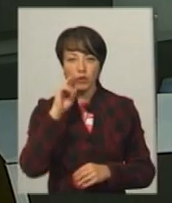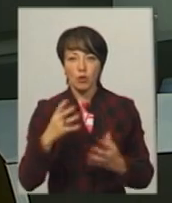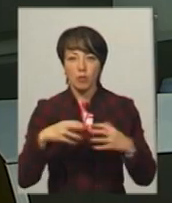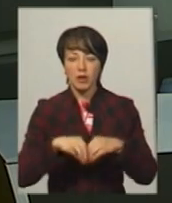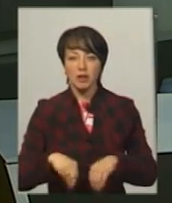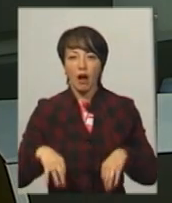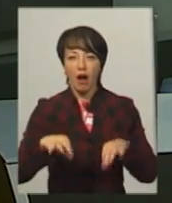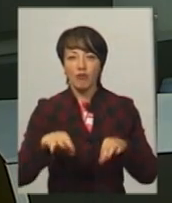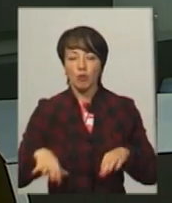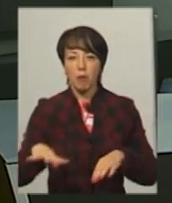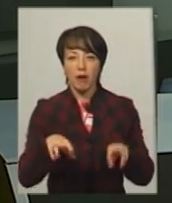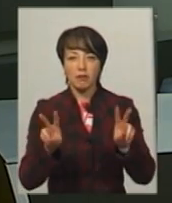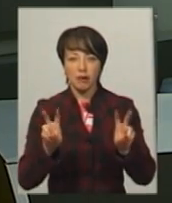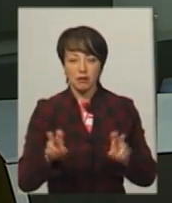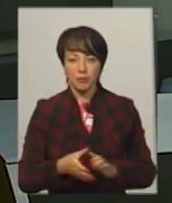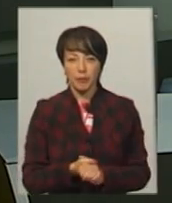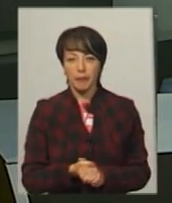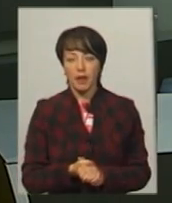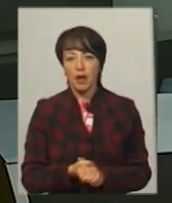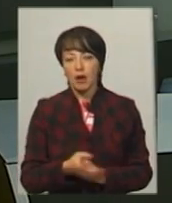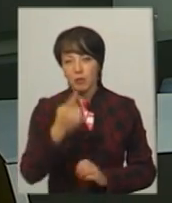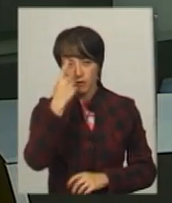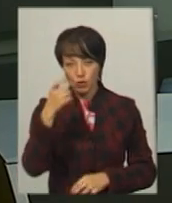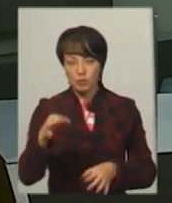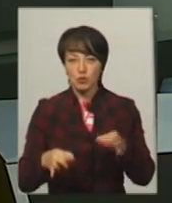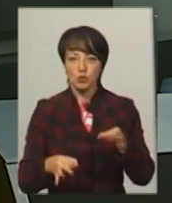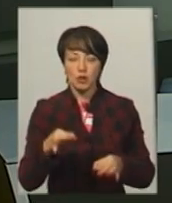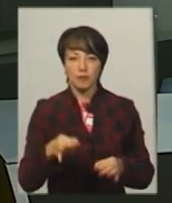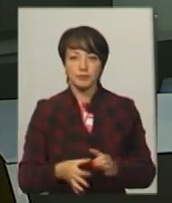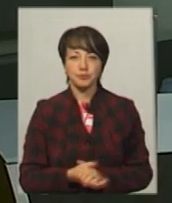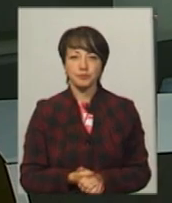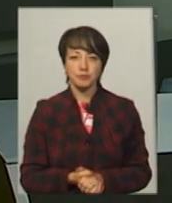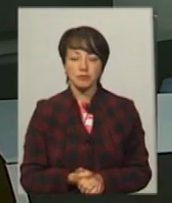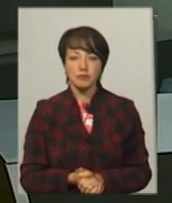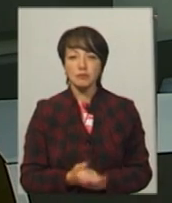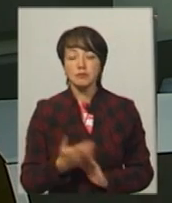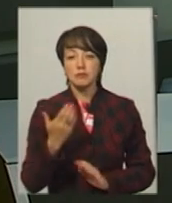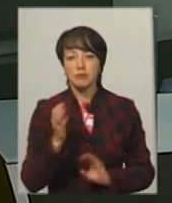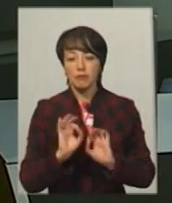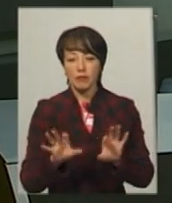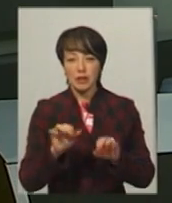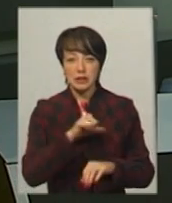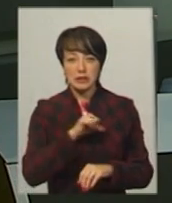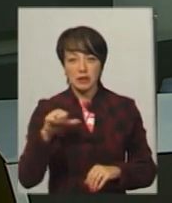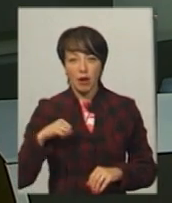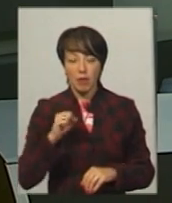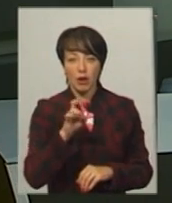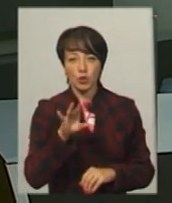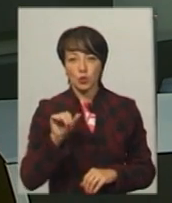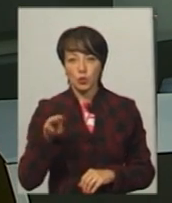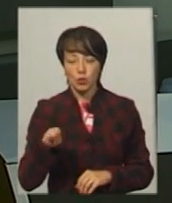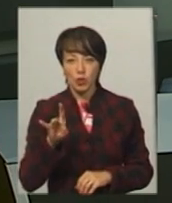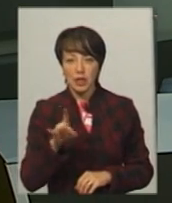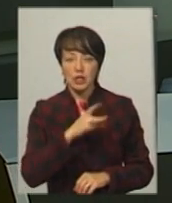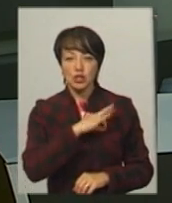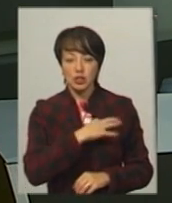об'єднання «Автомайдан» Артуру Сторожуку. Про це повідомив суддя Сергій Марцинкевич. За словами самого Артура Сторожука, слідчі висунули